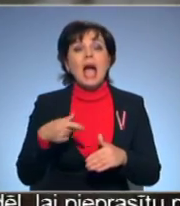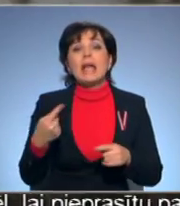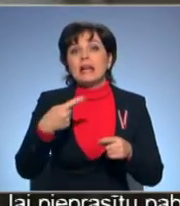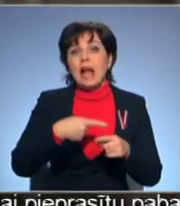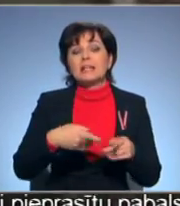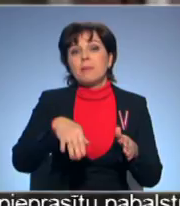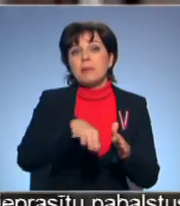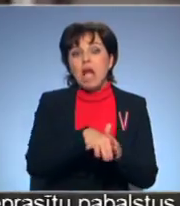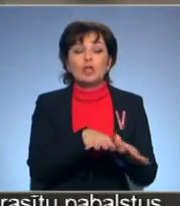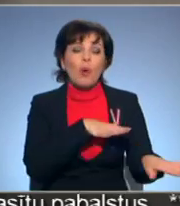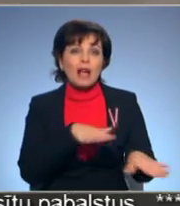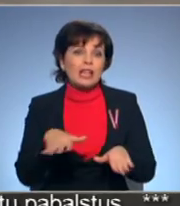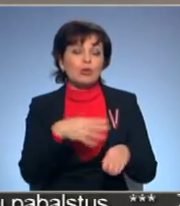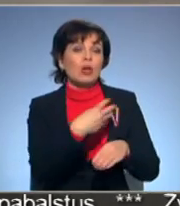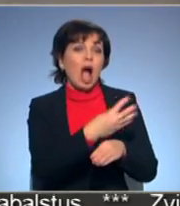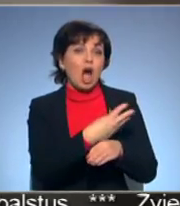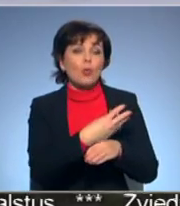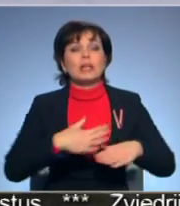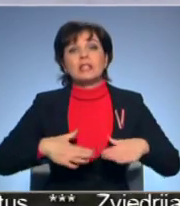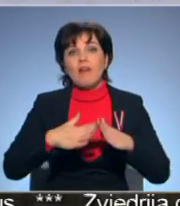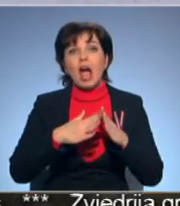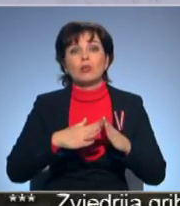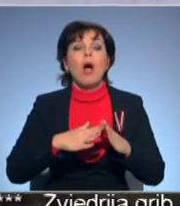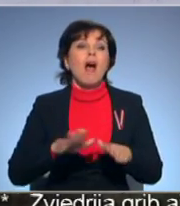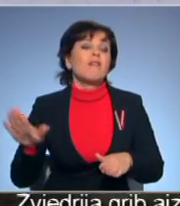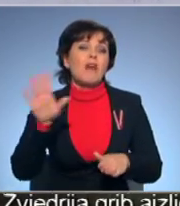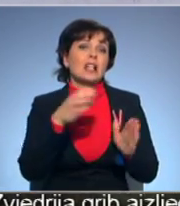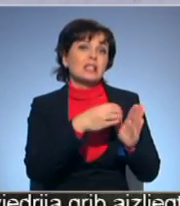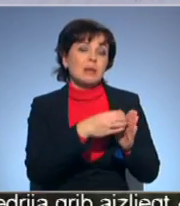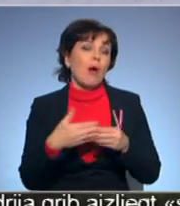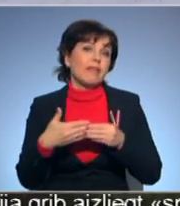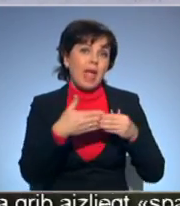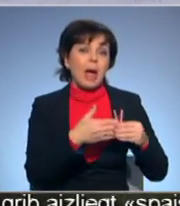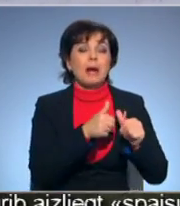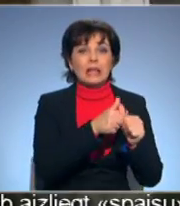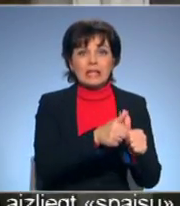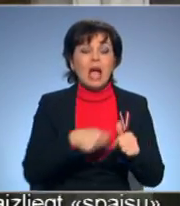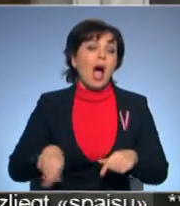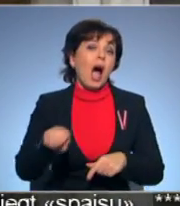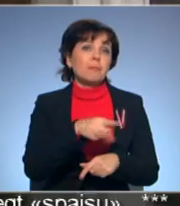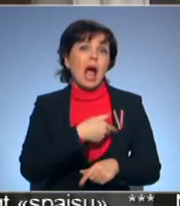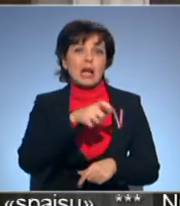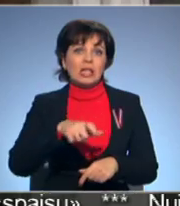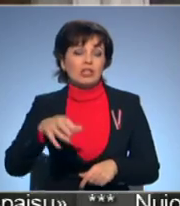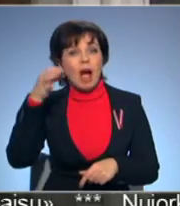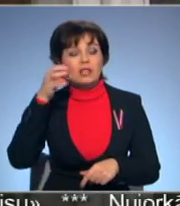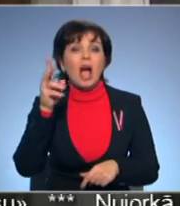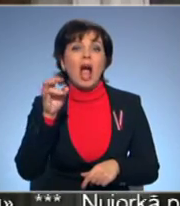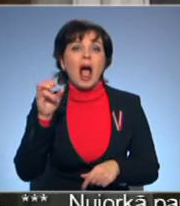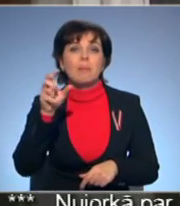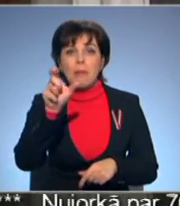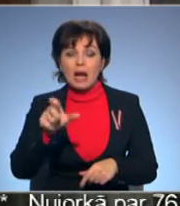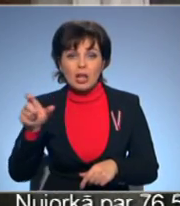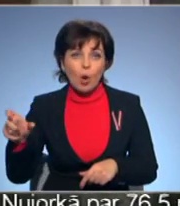tur rīkotajos karoga svētkos valsts simbolu ņem līdzi. Apkārtnes vecākie iedzīvotāji vēl atceras Kalpaku ļaudis, bet